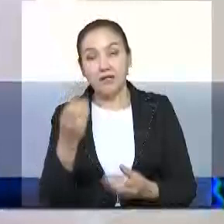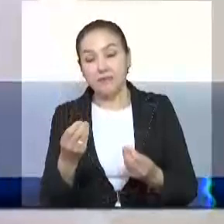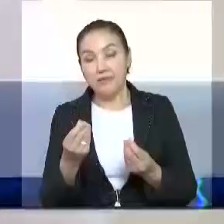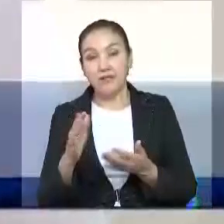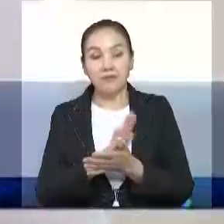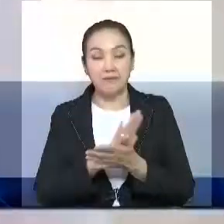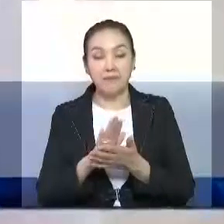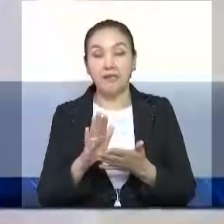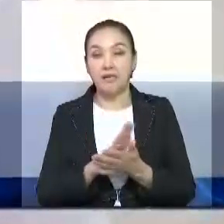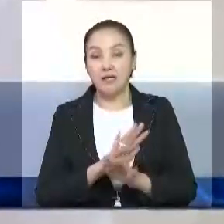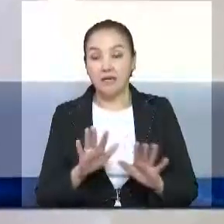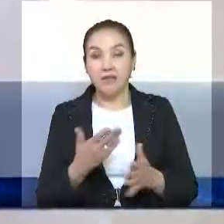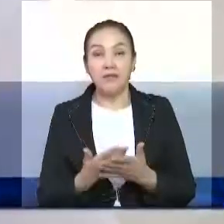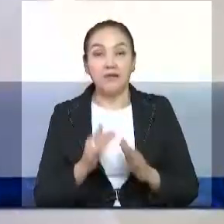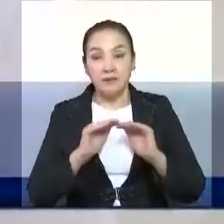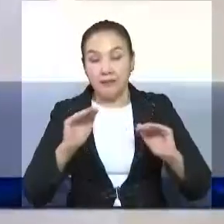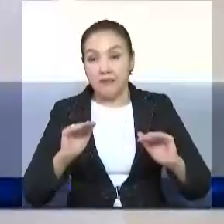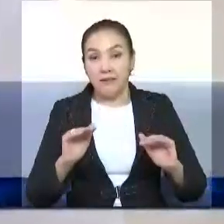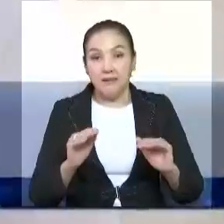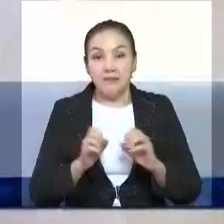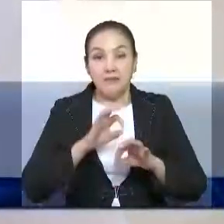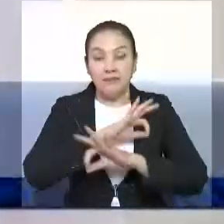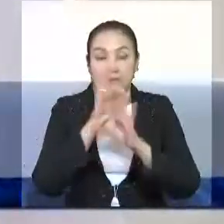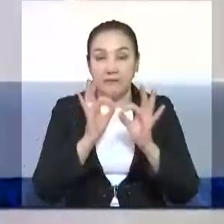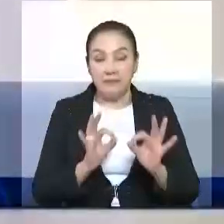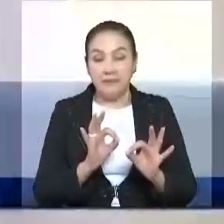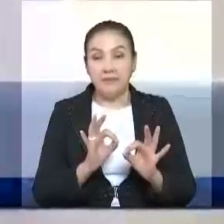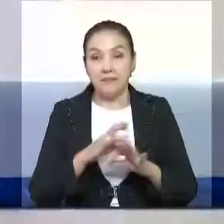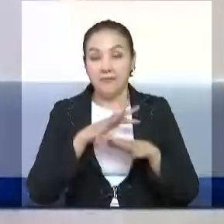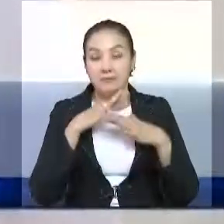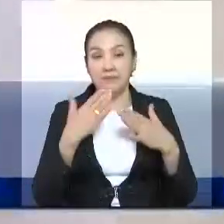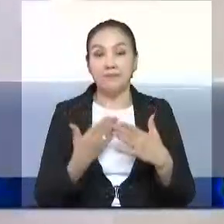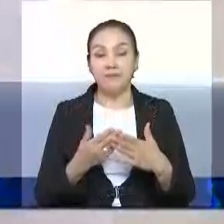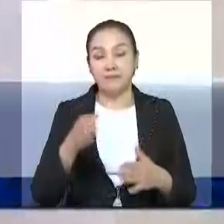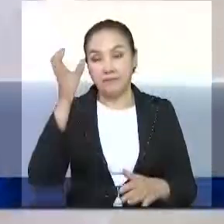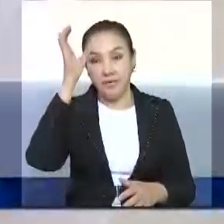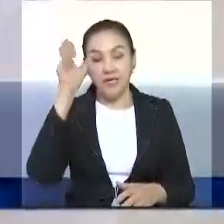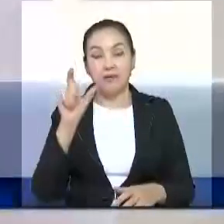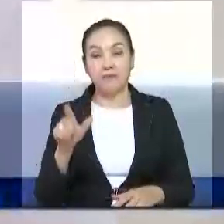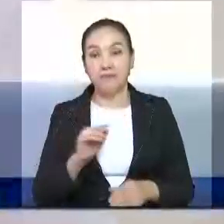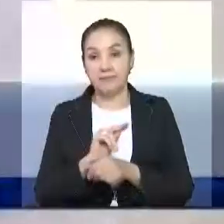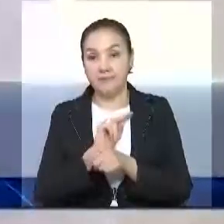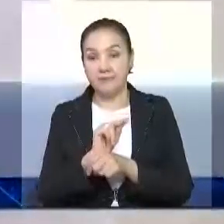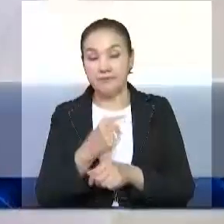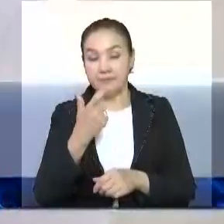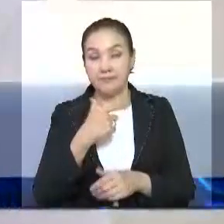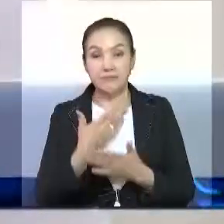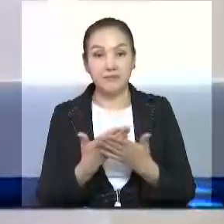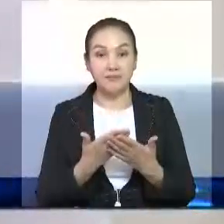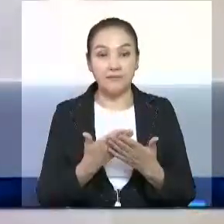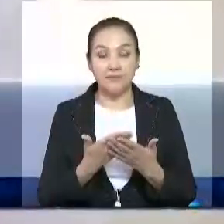үйірмелер бар. Үйірмелер балаларымызды өнерге көптеген, білімге баулайды. Өзімен именно